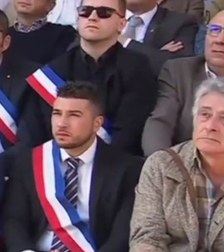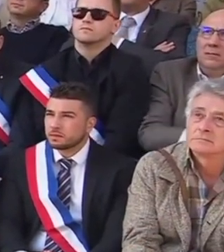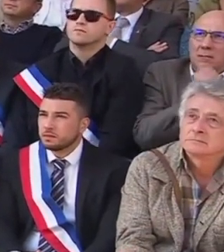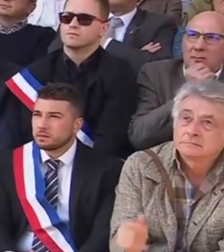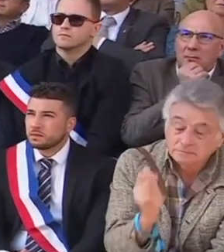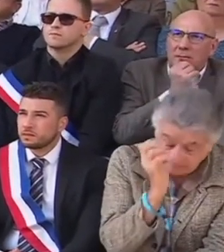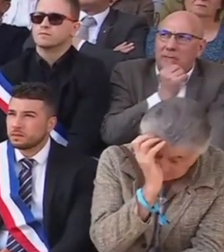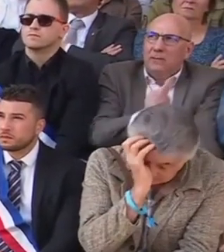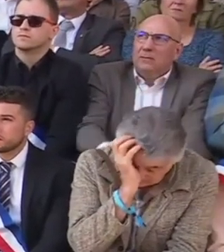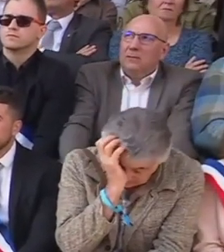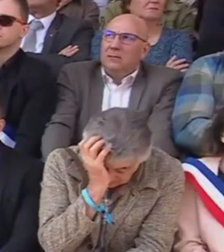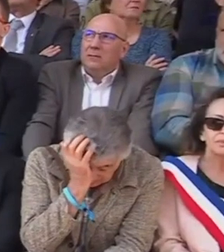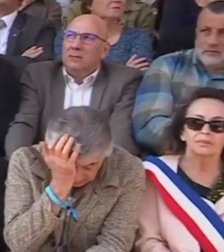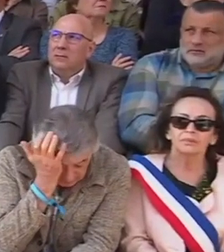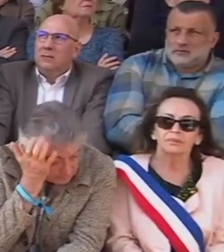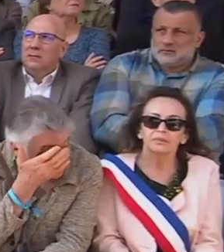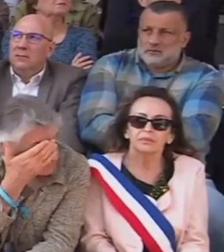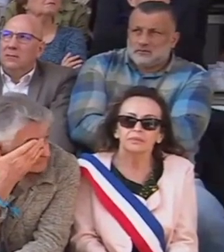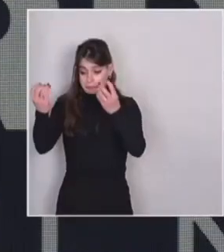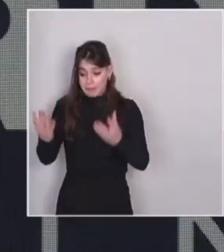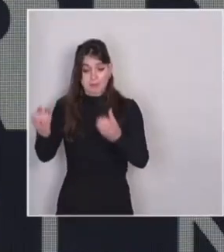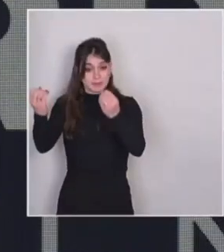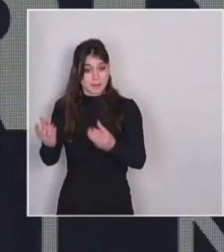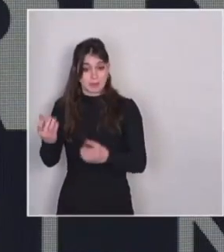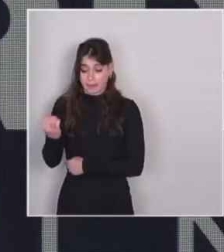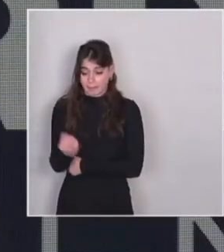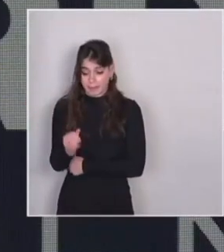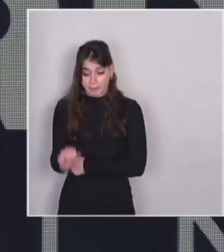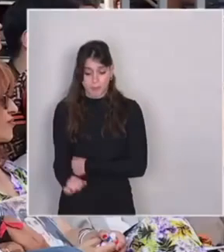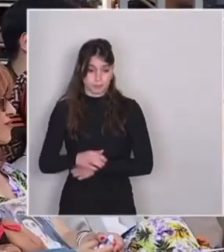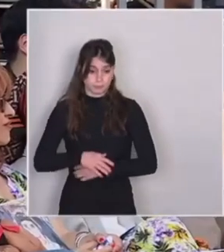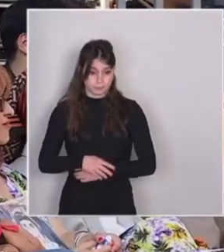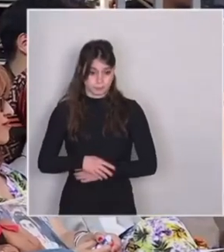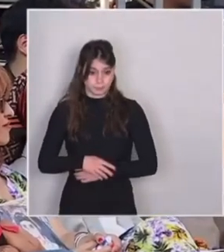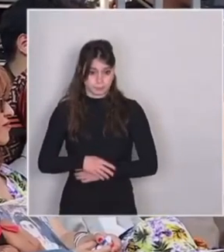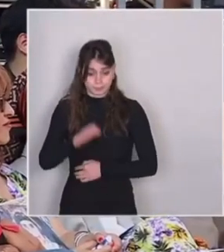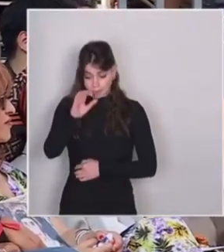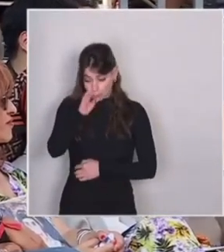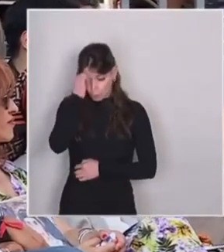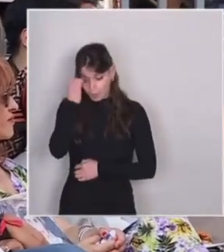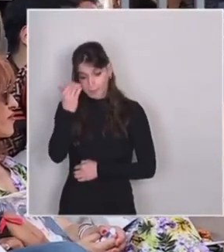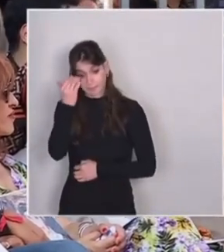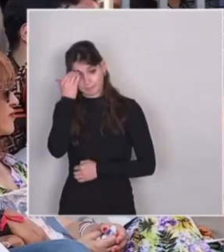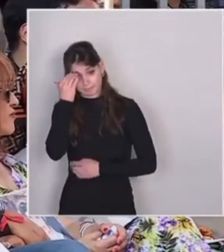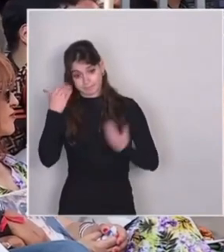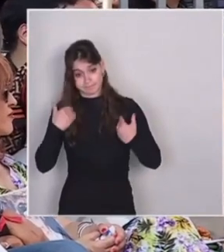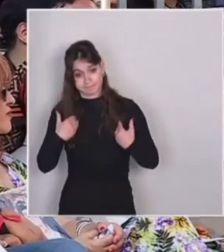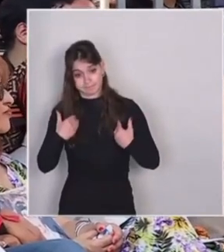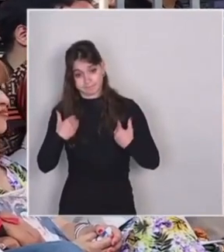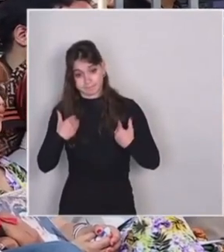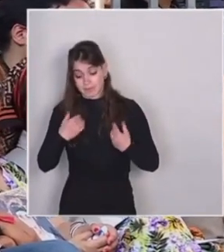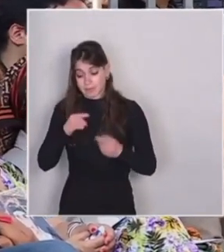prévenir et bannir la violence. Je regrette que certains choisissent pour